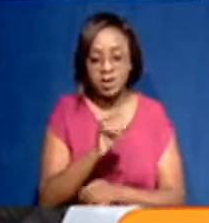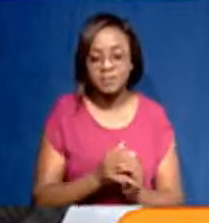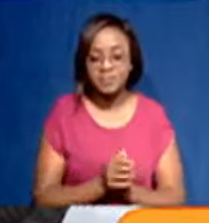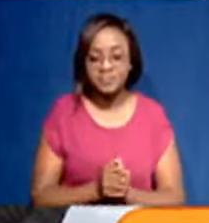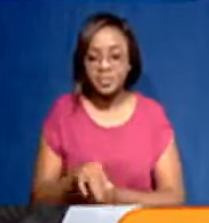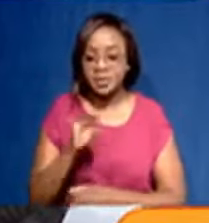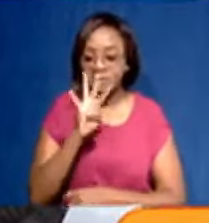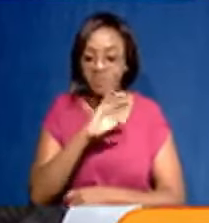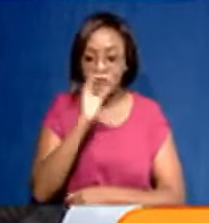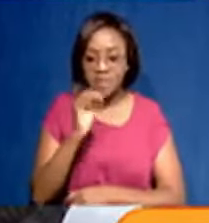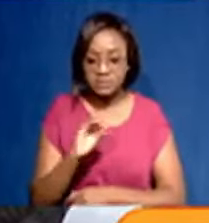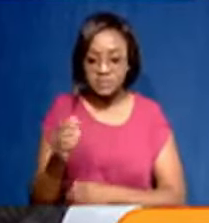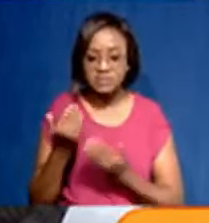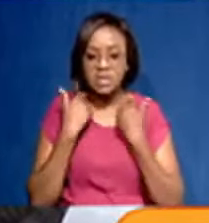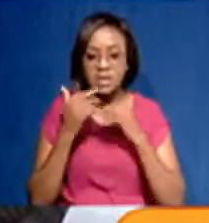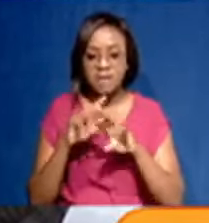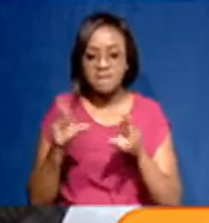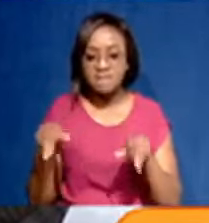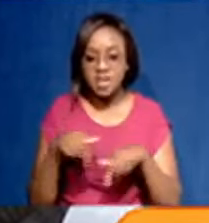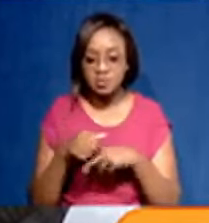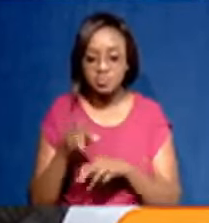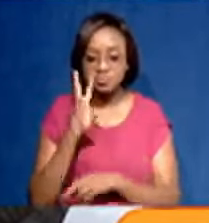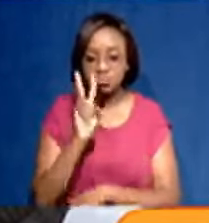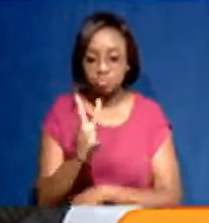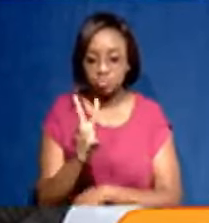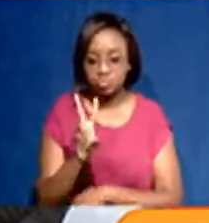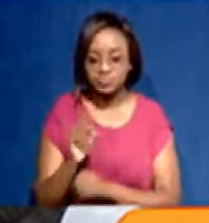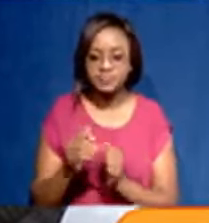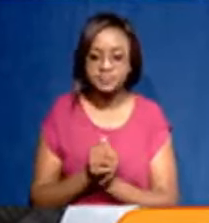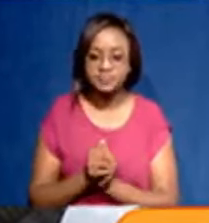4% mwenye atakuwa na rumu ya rumu mbili. That is